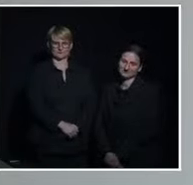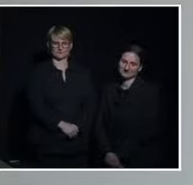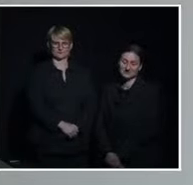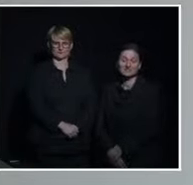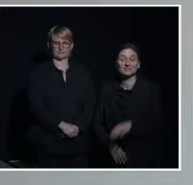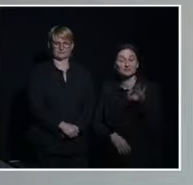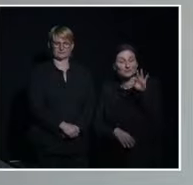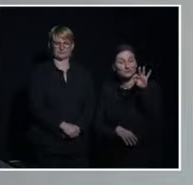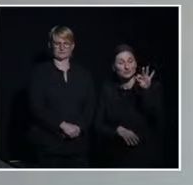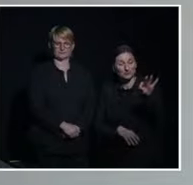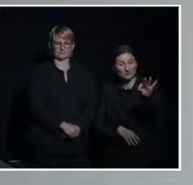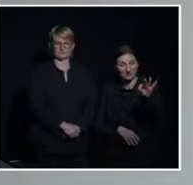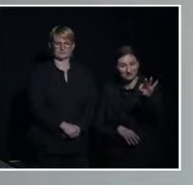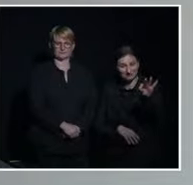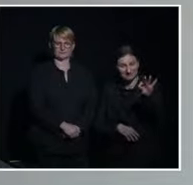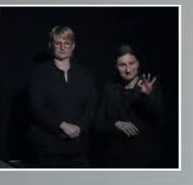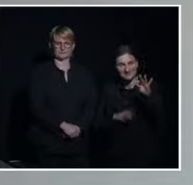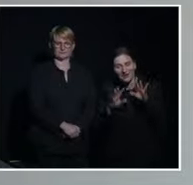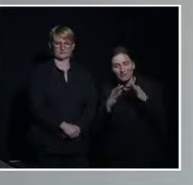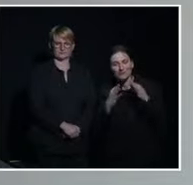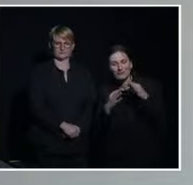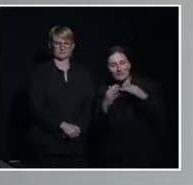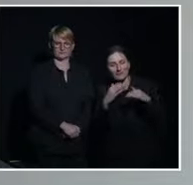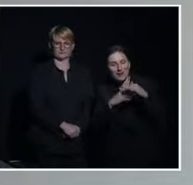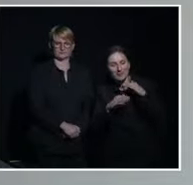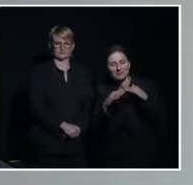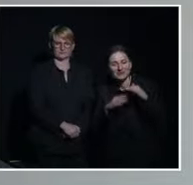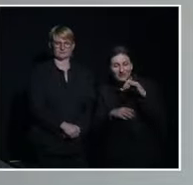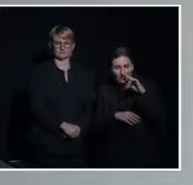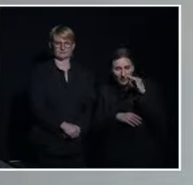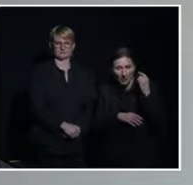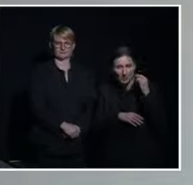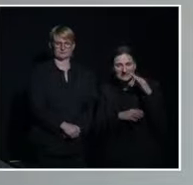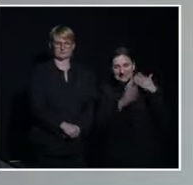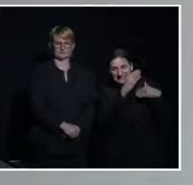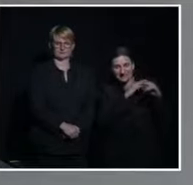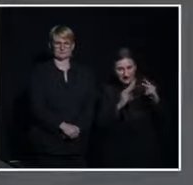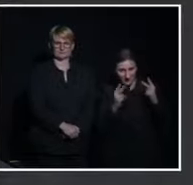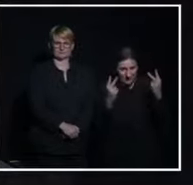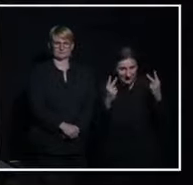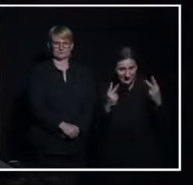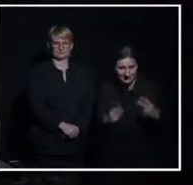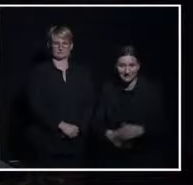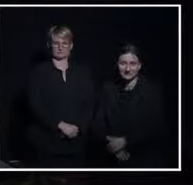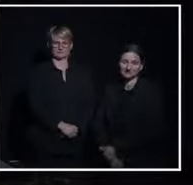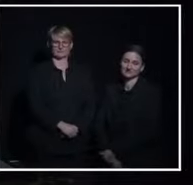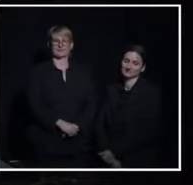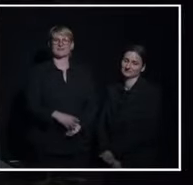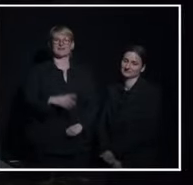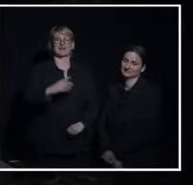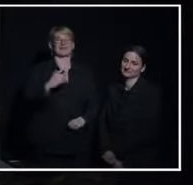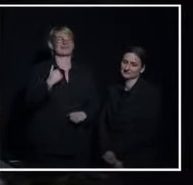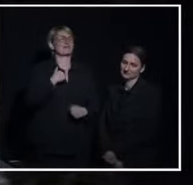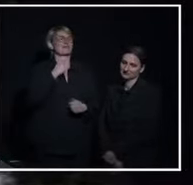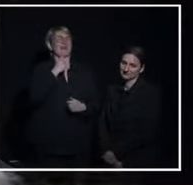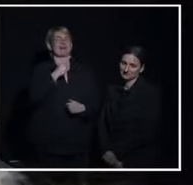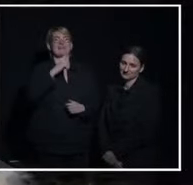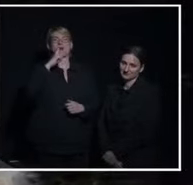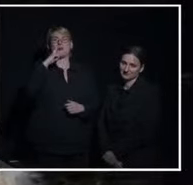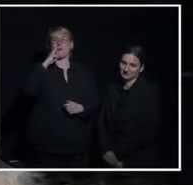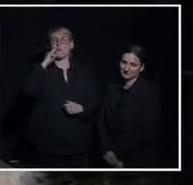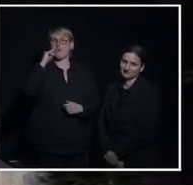Wie wichtig ist jetzt die Geschichte auch in der Familie gewesen von dem Großvater? Ja, ich möchte sagen, fast immer. Wir